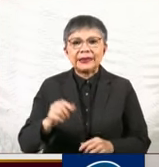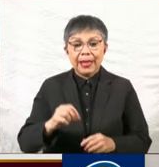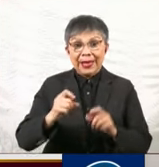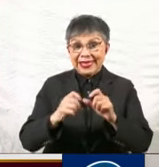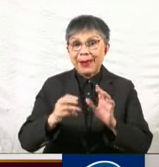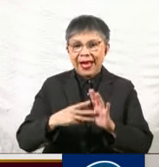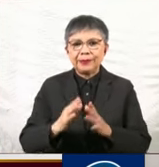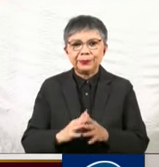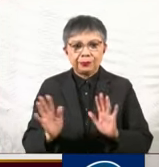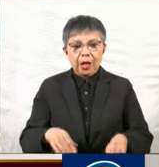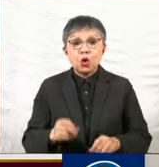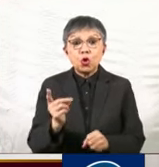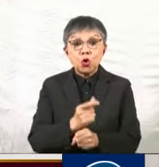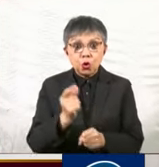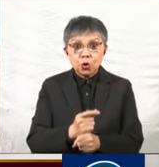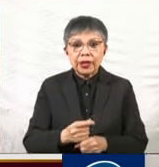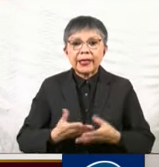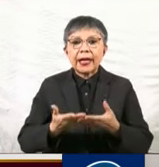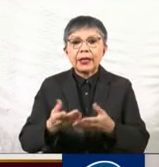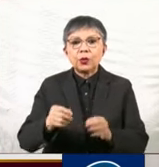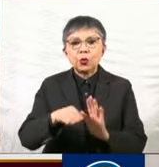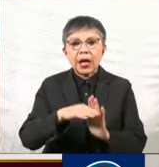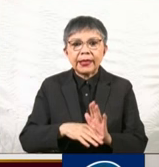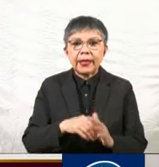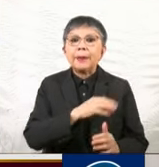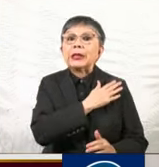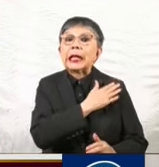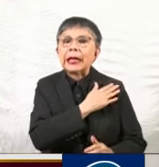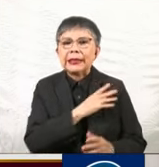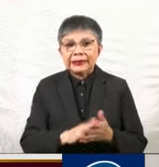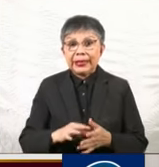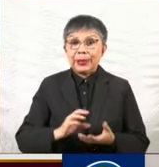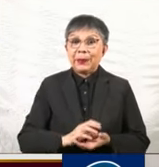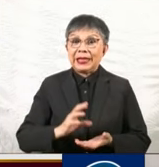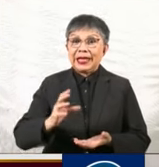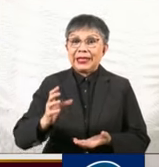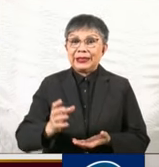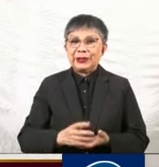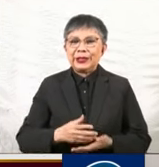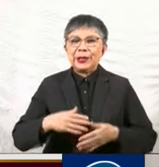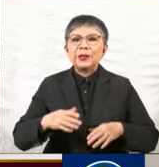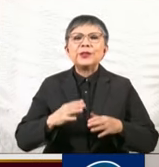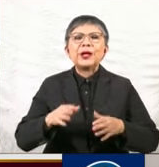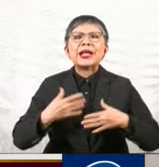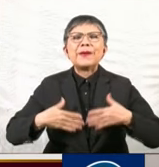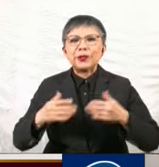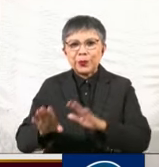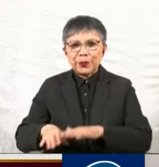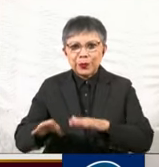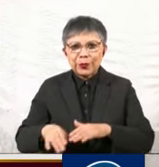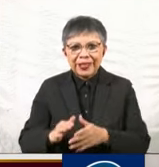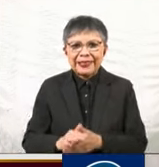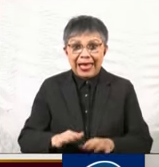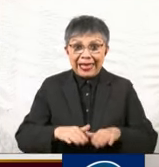dan kepada guru-guru kita akan kurangi bebannya menjadi yang lebih Rama mengurusi siswa ketimbang